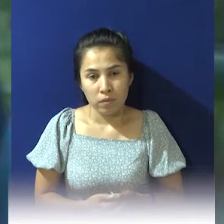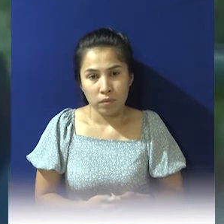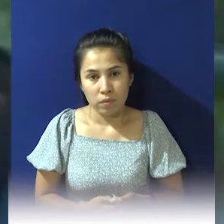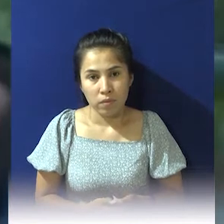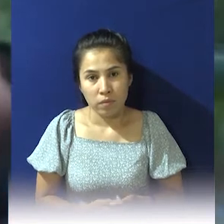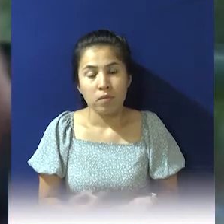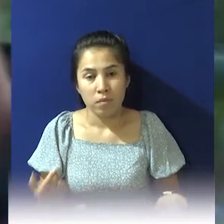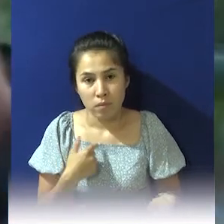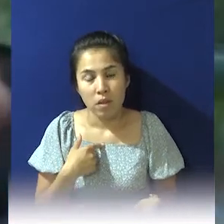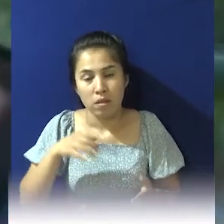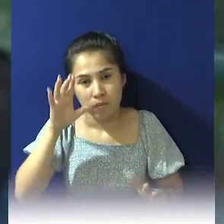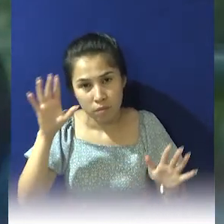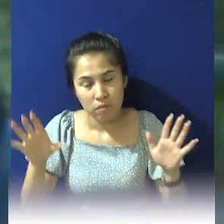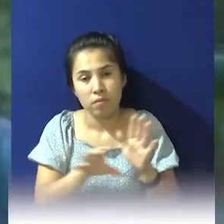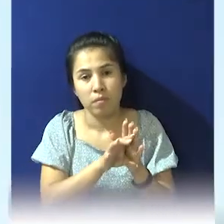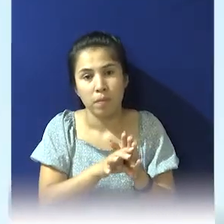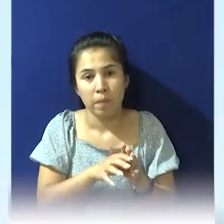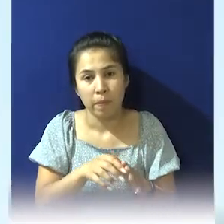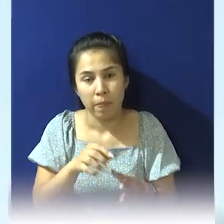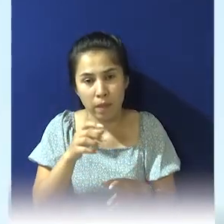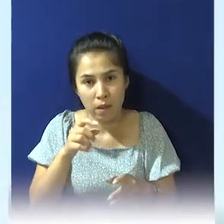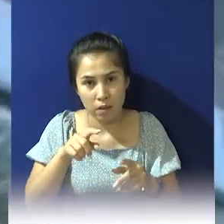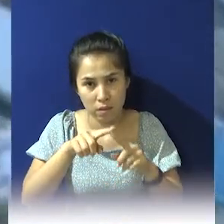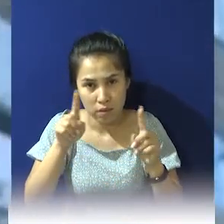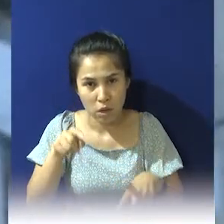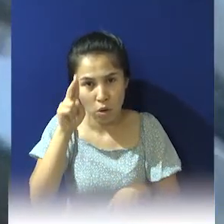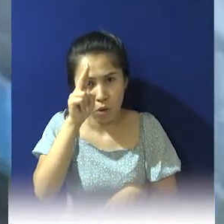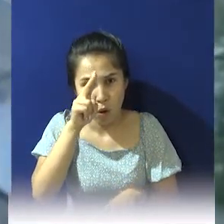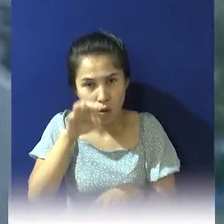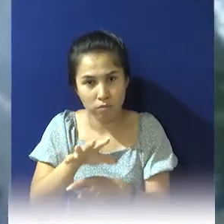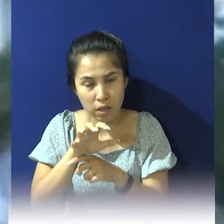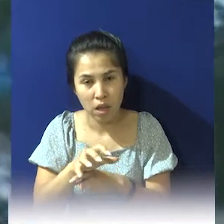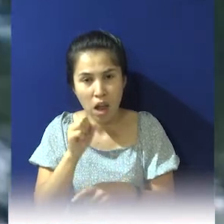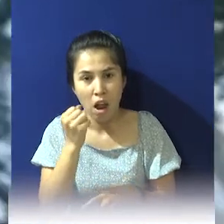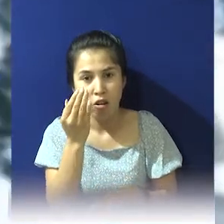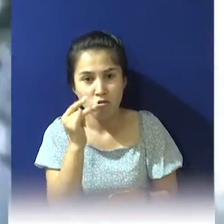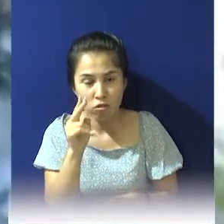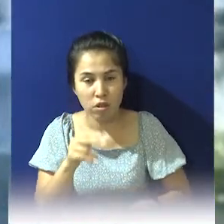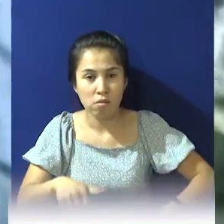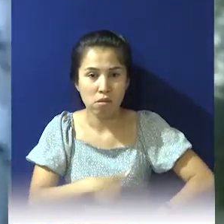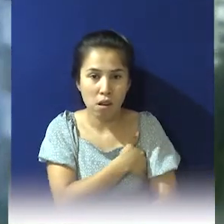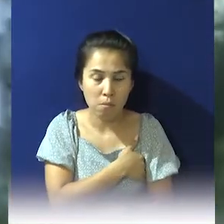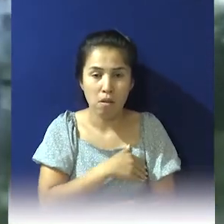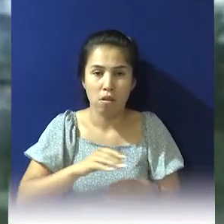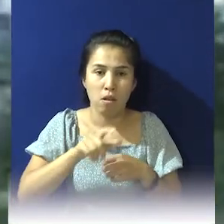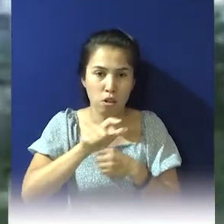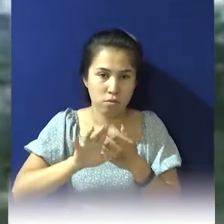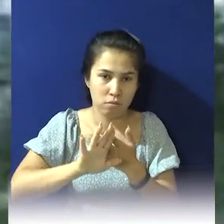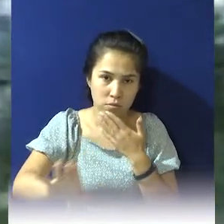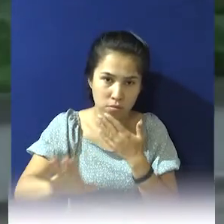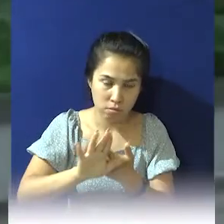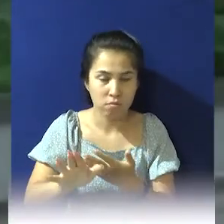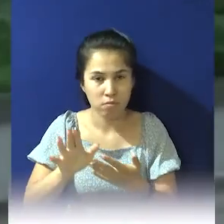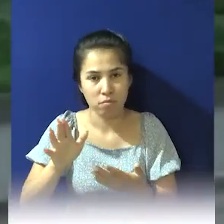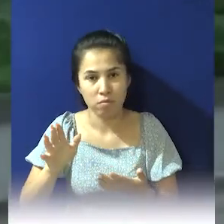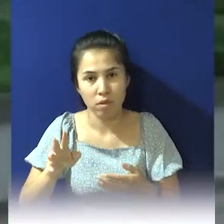остальное жильцам необходимо будет собирать собственными силами. Относительно антенны на крыше дома, который, по мнению жильцов, пагубно влияет на состояние их здоровья, в